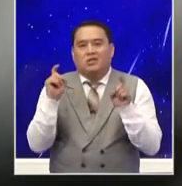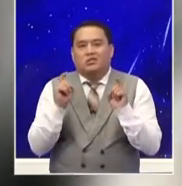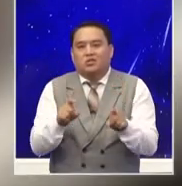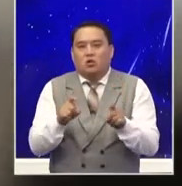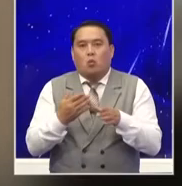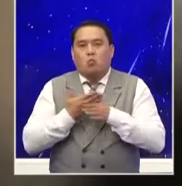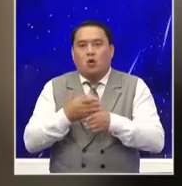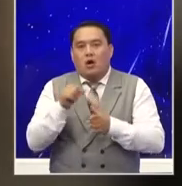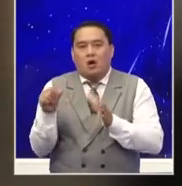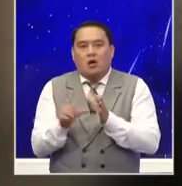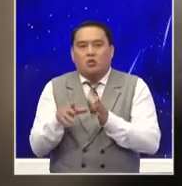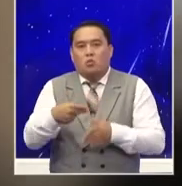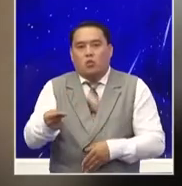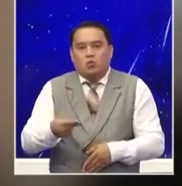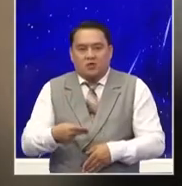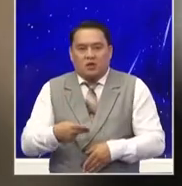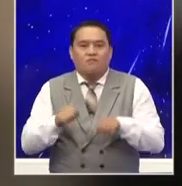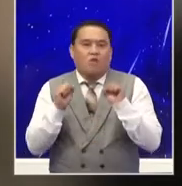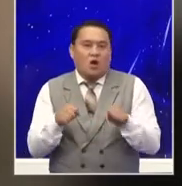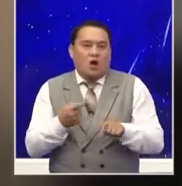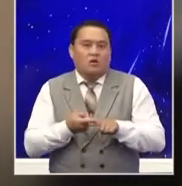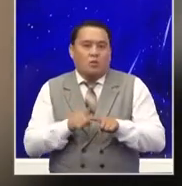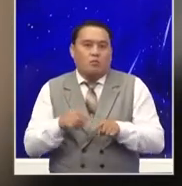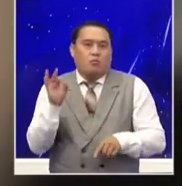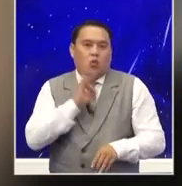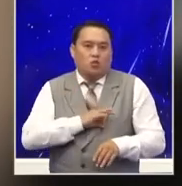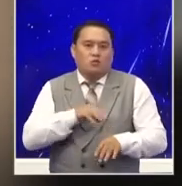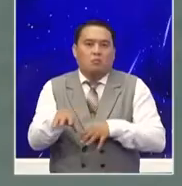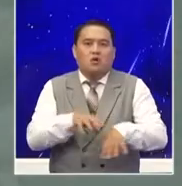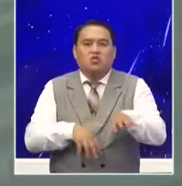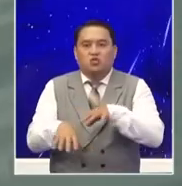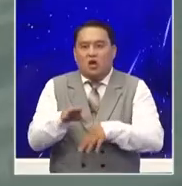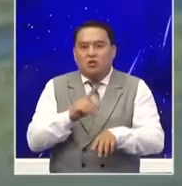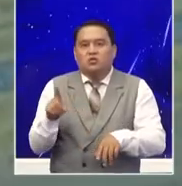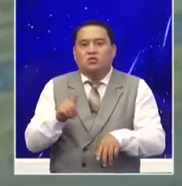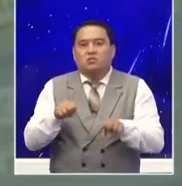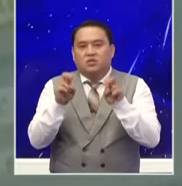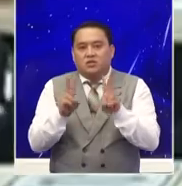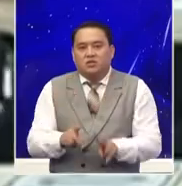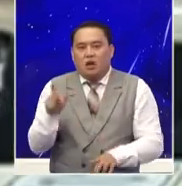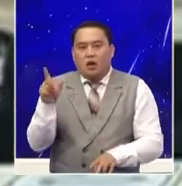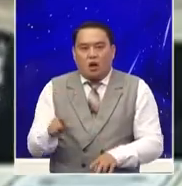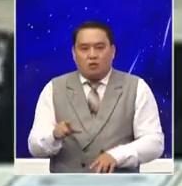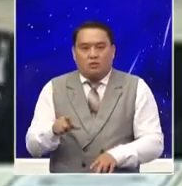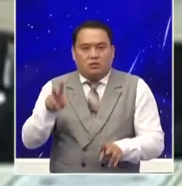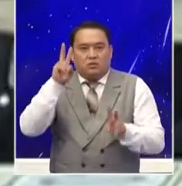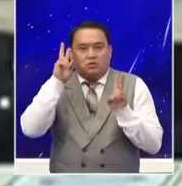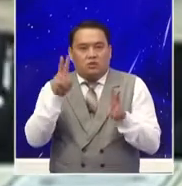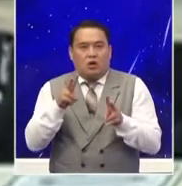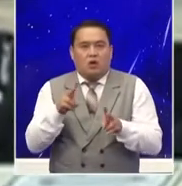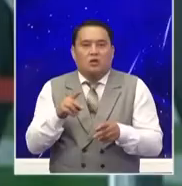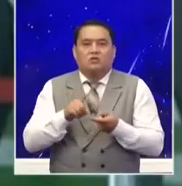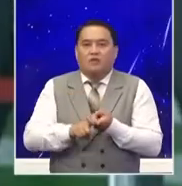проводилась с помощью электронной цифровой подписи. Возможно, этими пользуются мошенники. Однако сами специалисты ЦОНа к этому никакого отношения